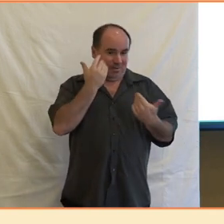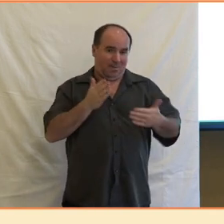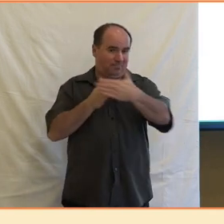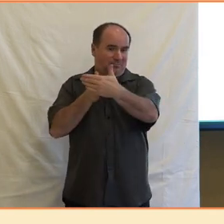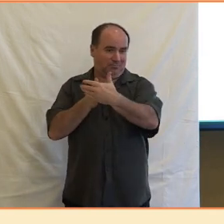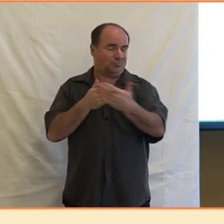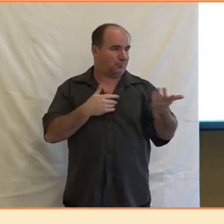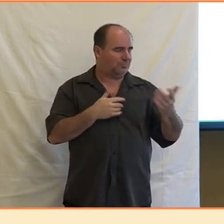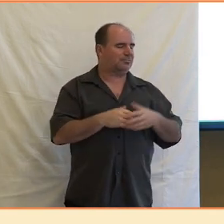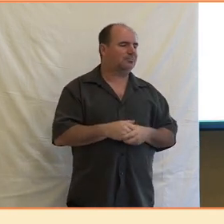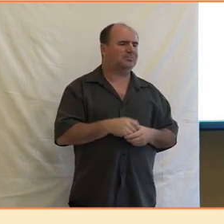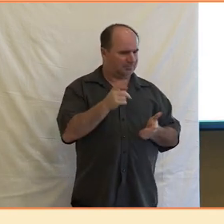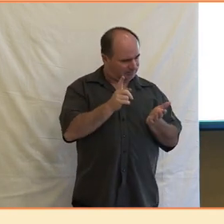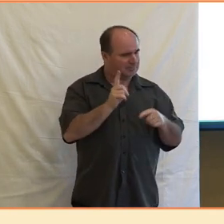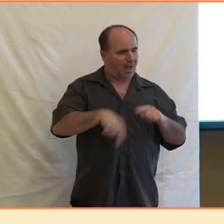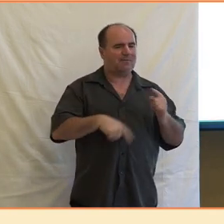často.